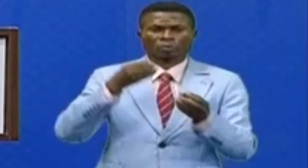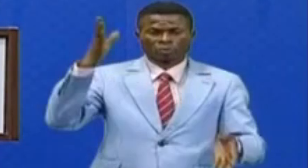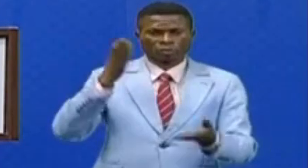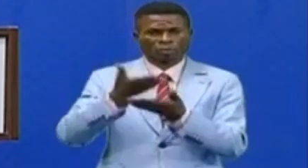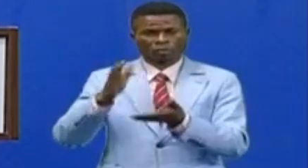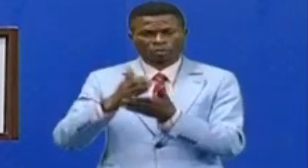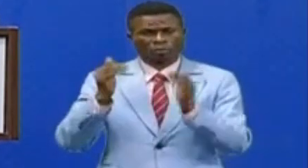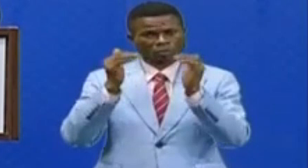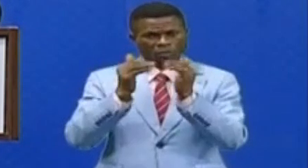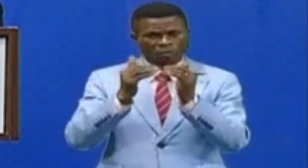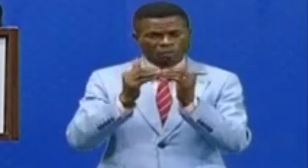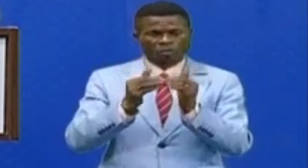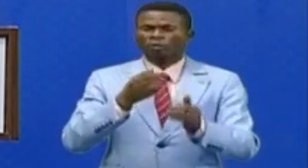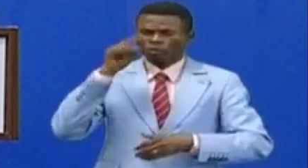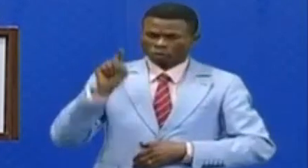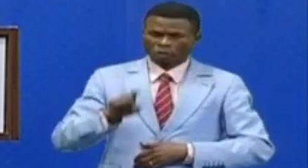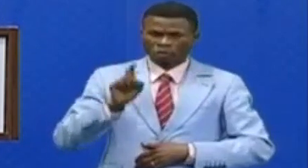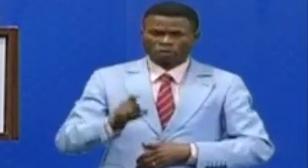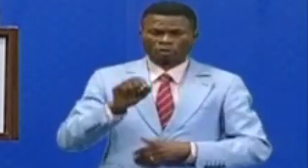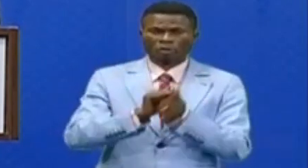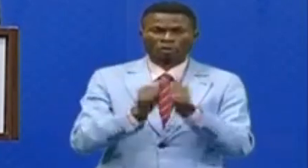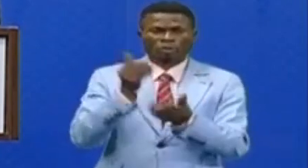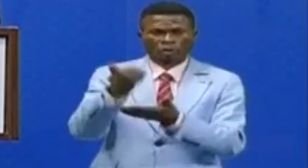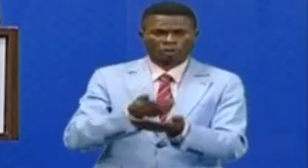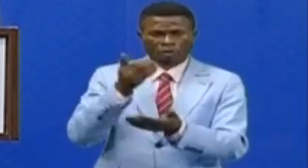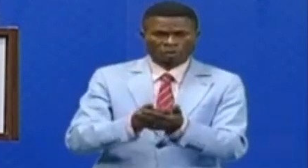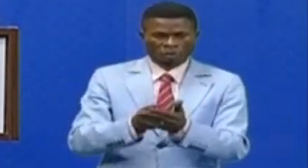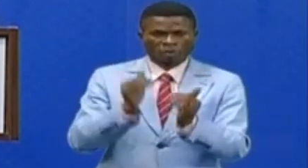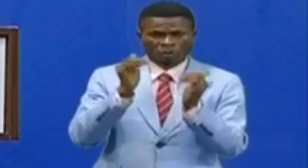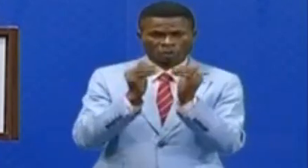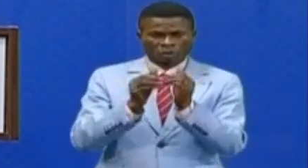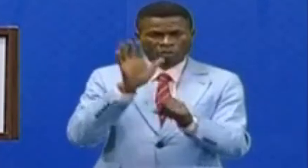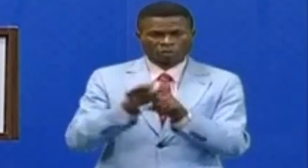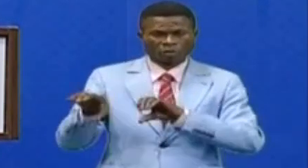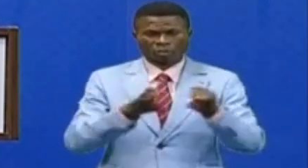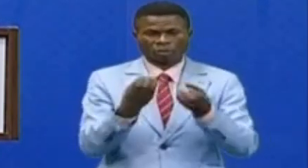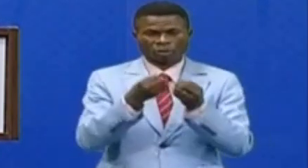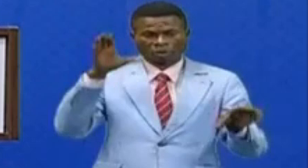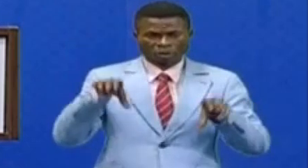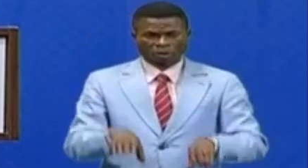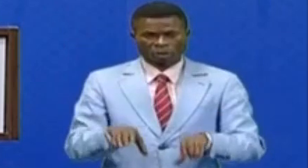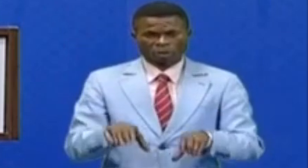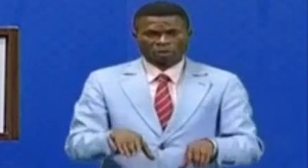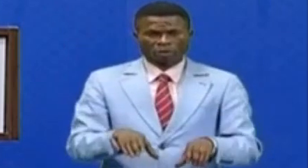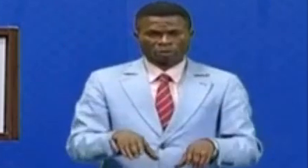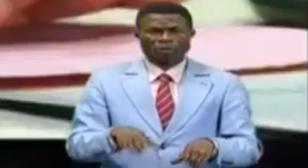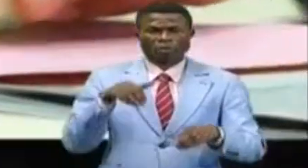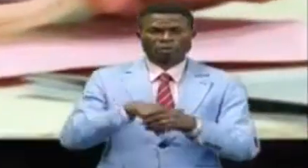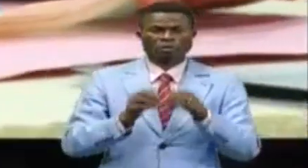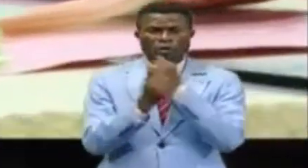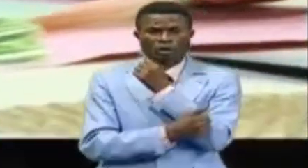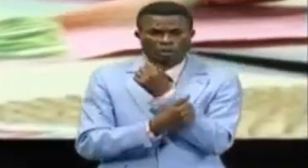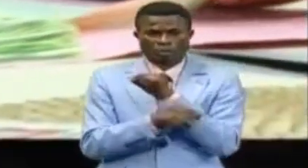qui reposent impérativement sur une exploitation optimale de la diversité des ressources naturelles que regorge notre